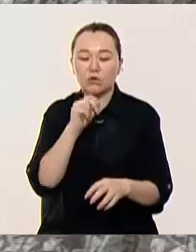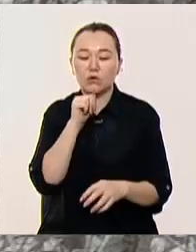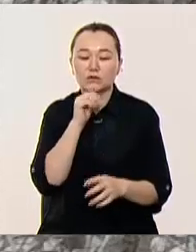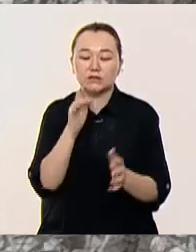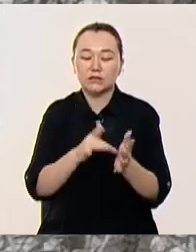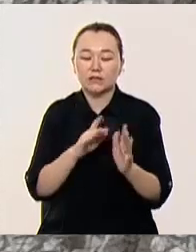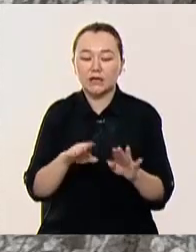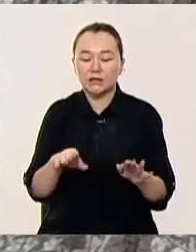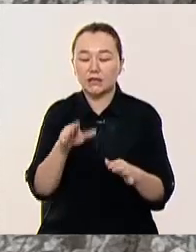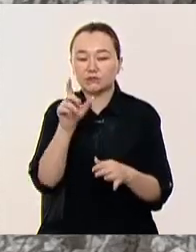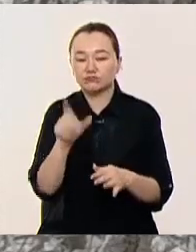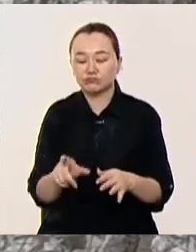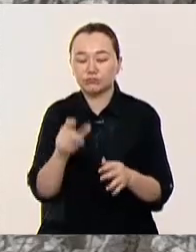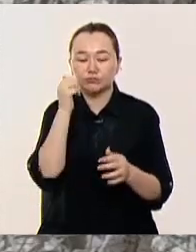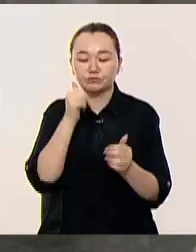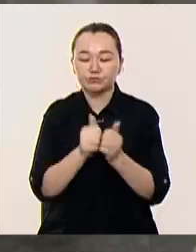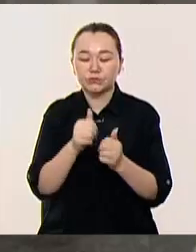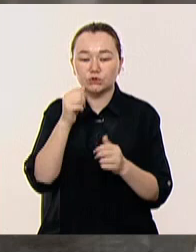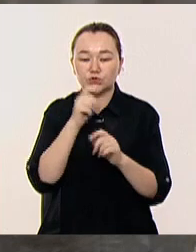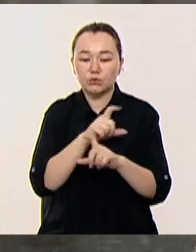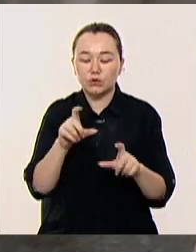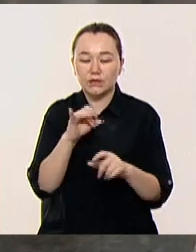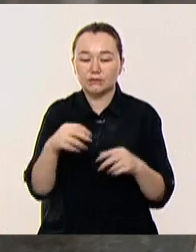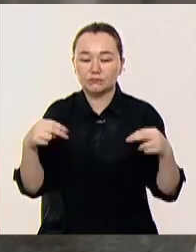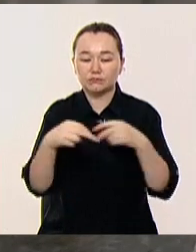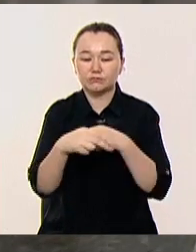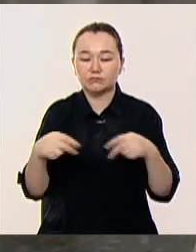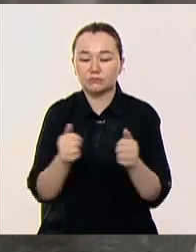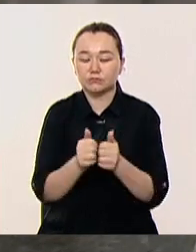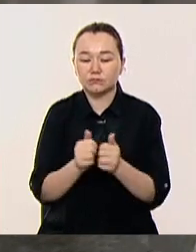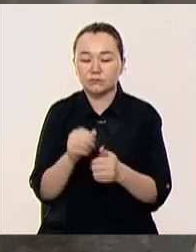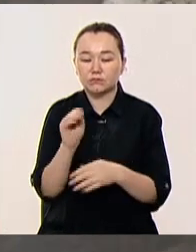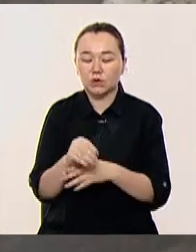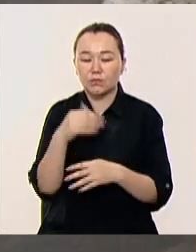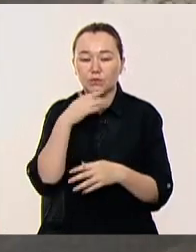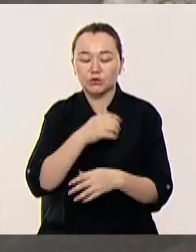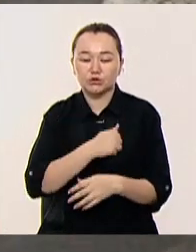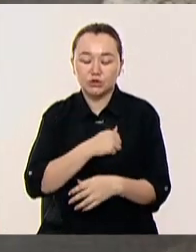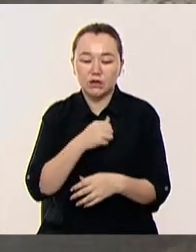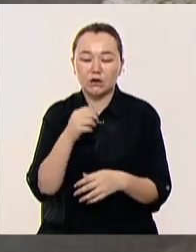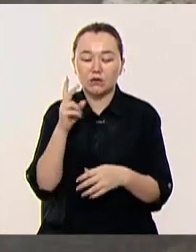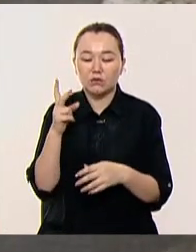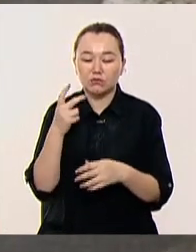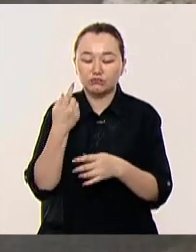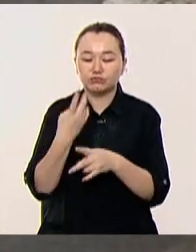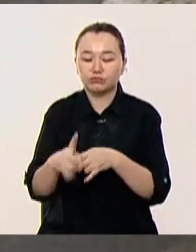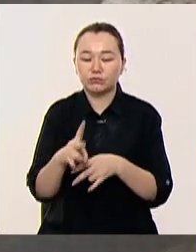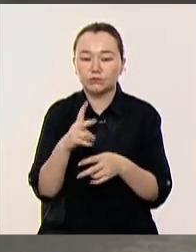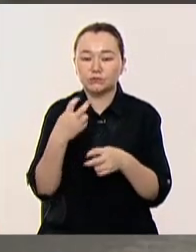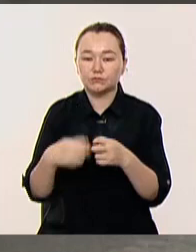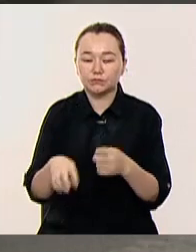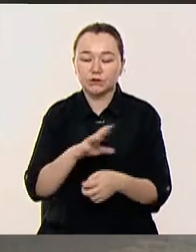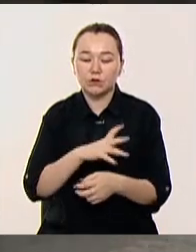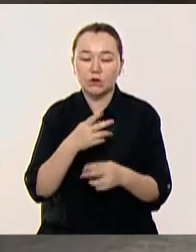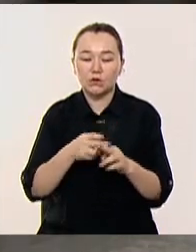Силуэты детей устанавливают вблизи школ и у пешеходных переходов. Но, к сожалению, многие стали объектами вандализма. А те, что